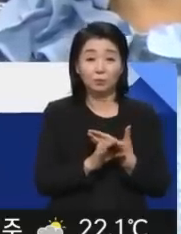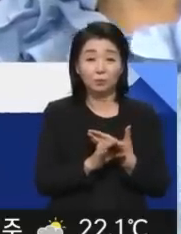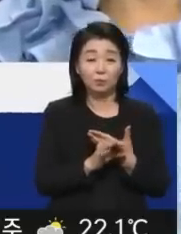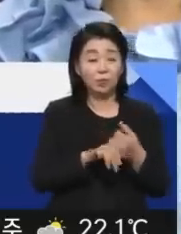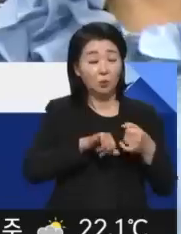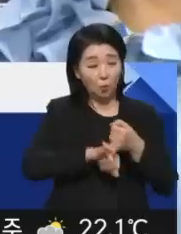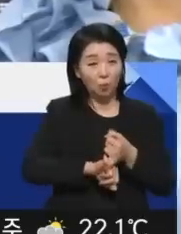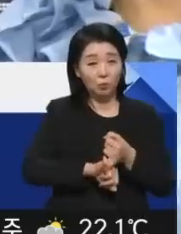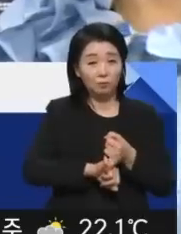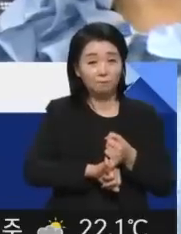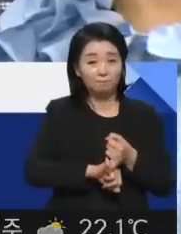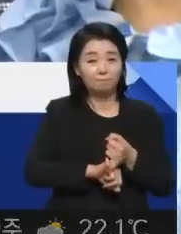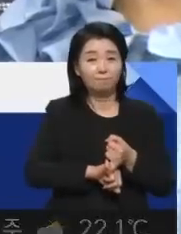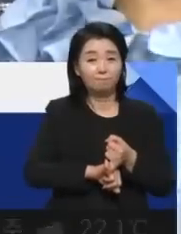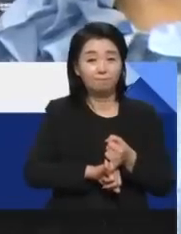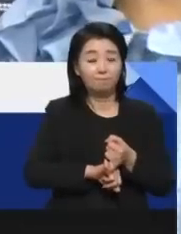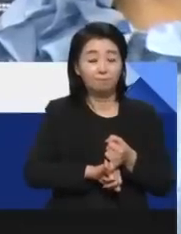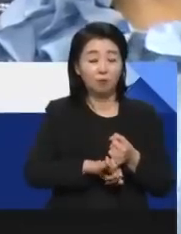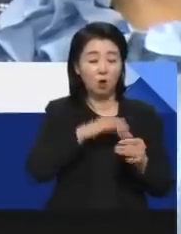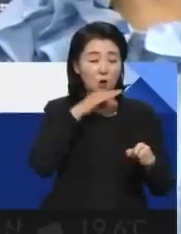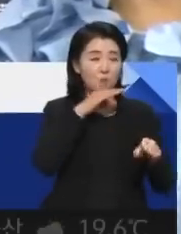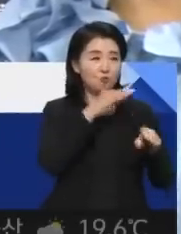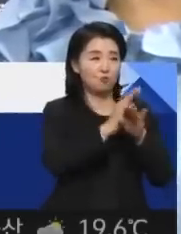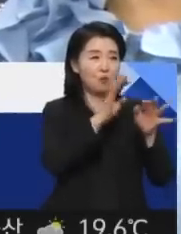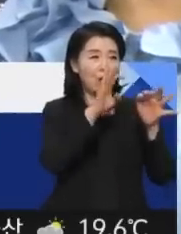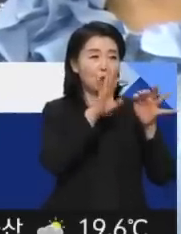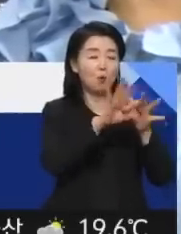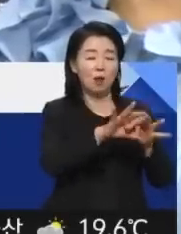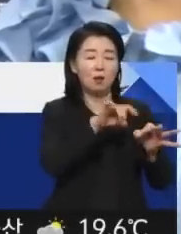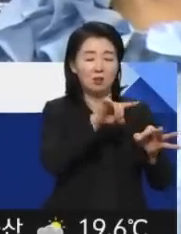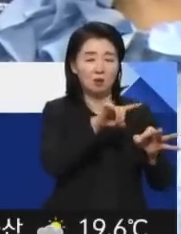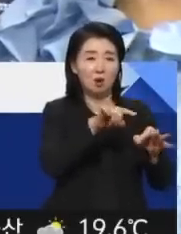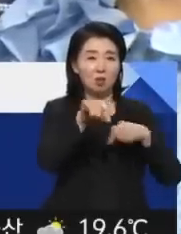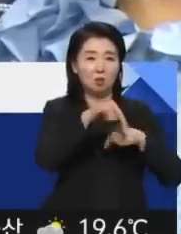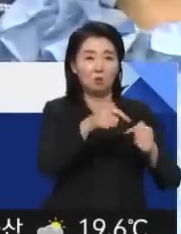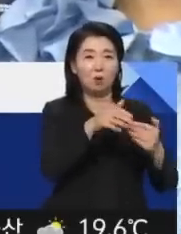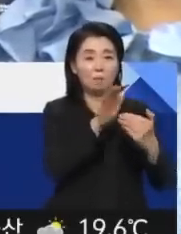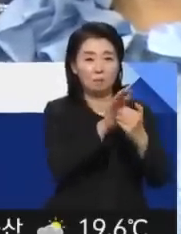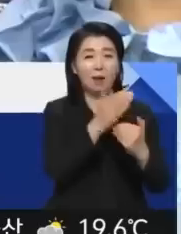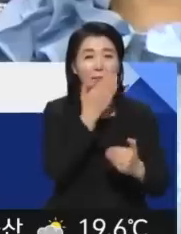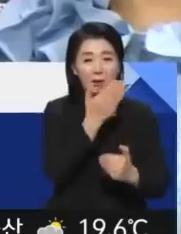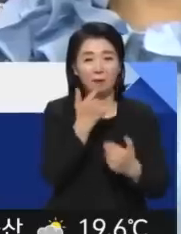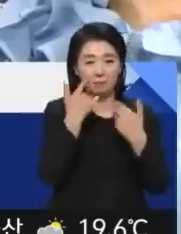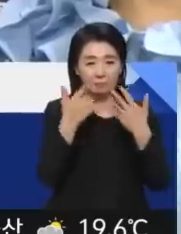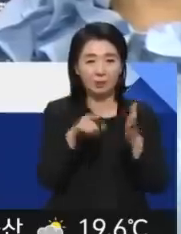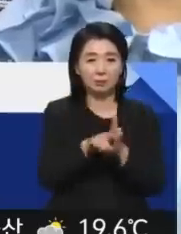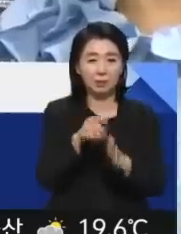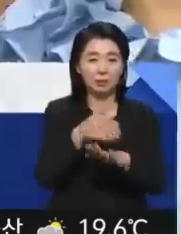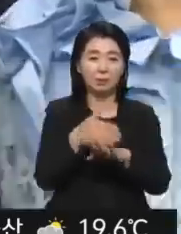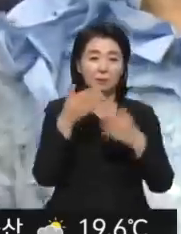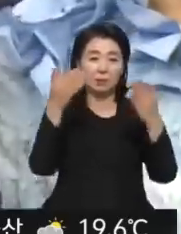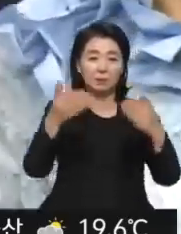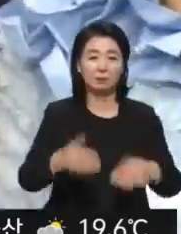반드시 친북 좌파 정권을 막을 수 있다고 저는 확신합니다. 감사합니다.